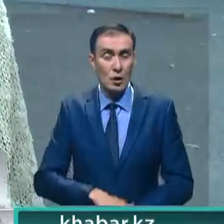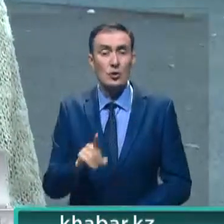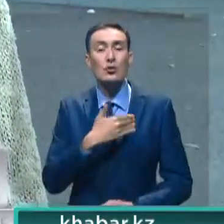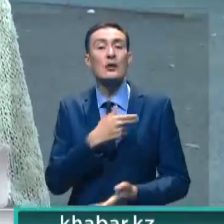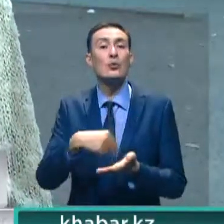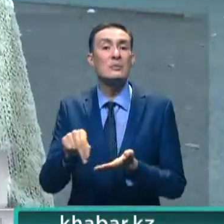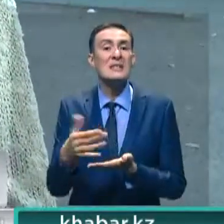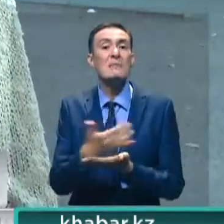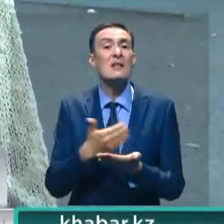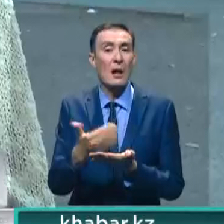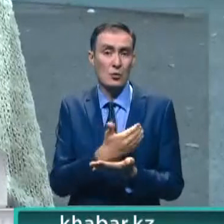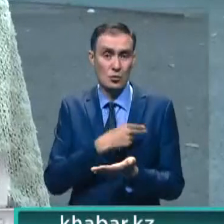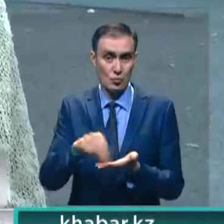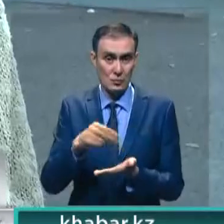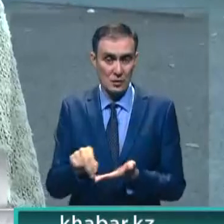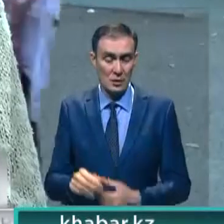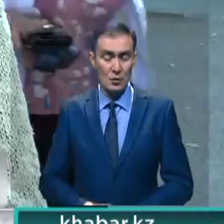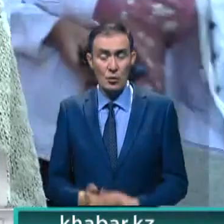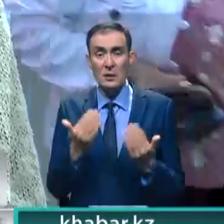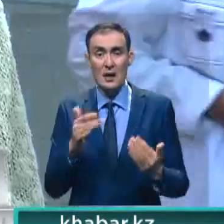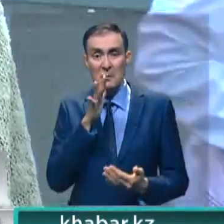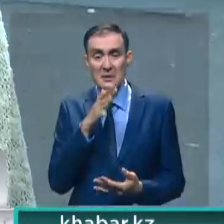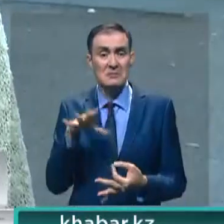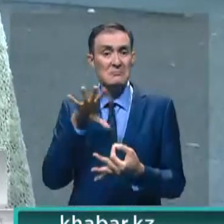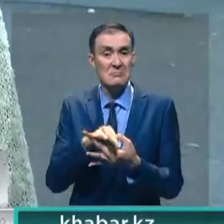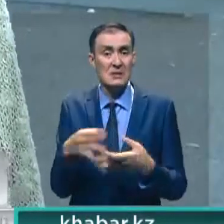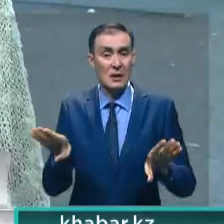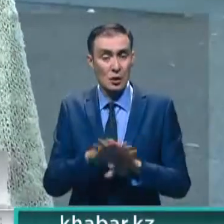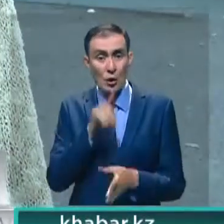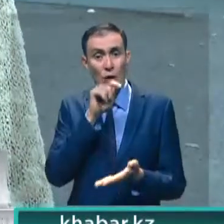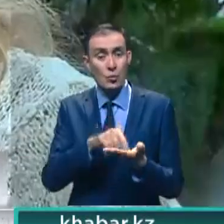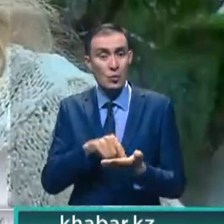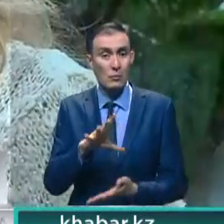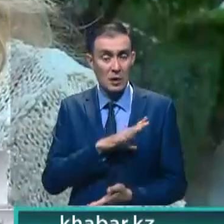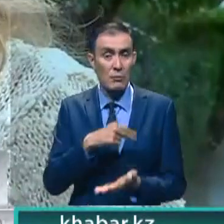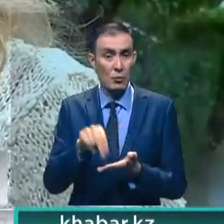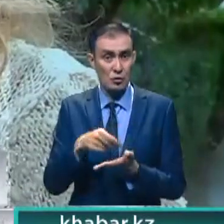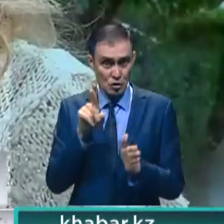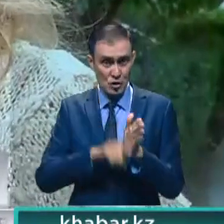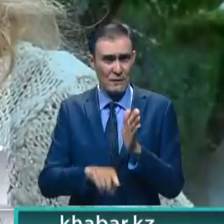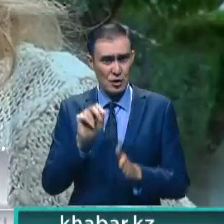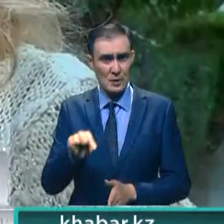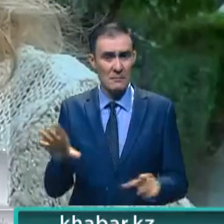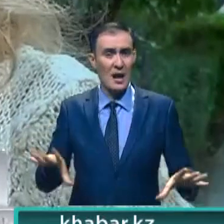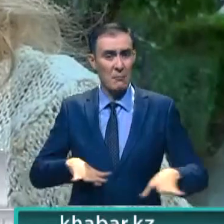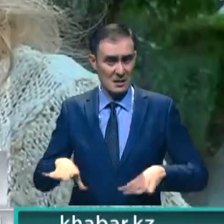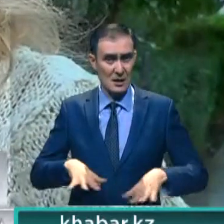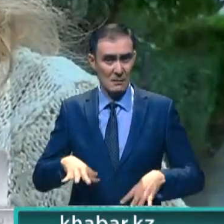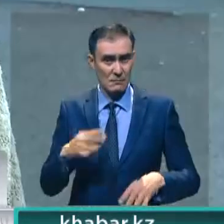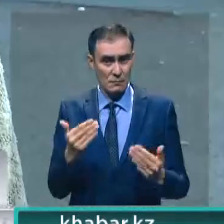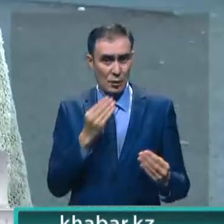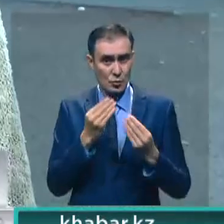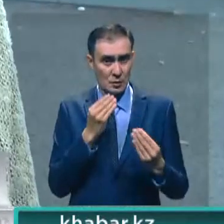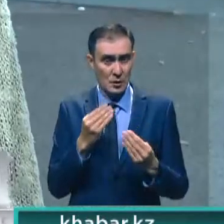Сметану. Ну, на данный момент закрыто. Куры хорошие здесь мы берем. Дешевле, чем на рынках города здесь